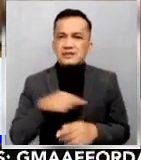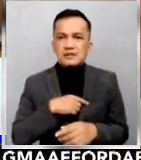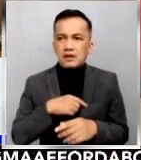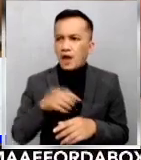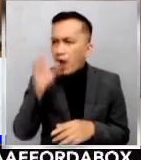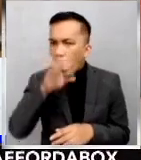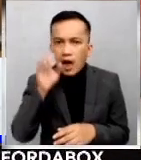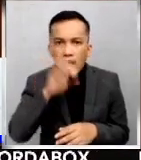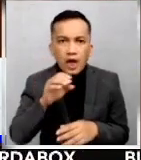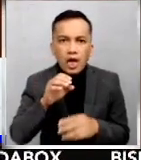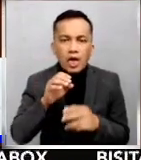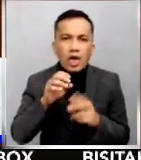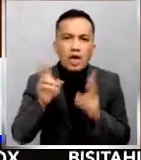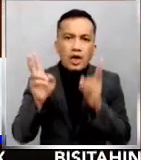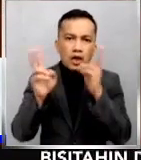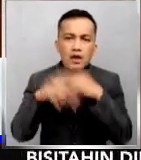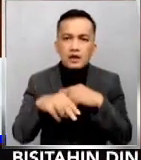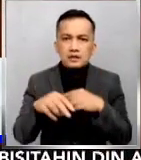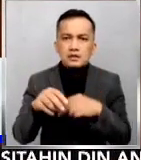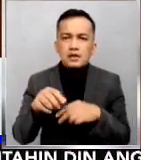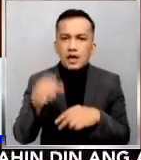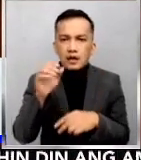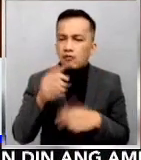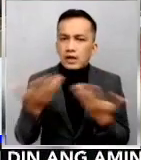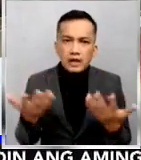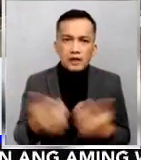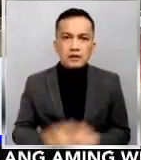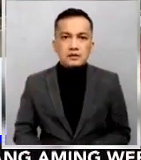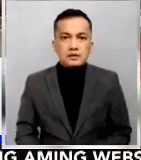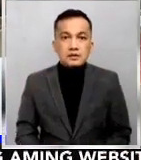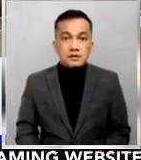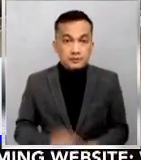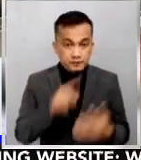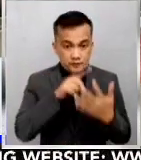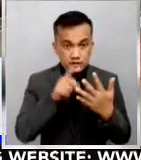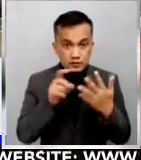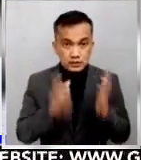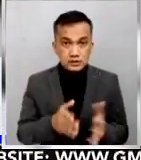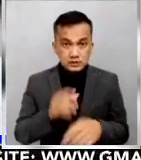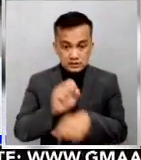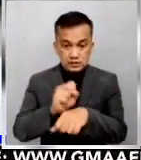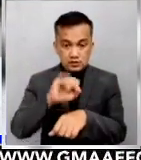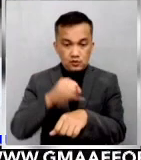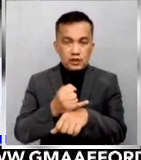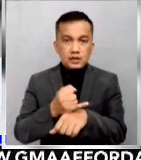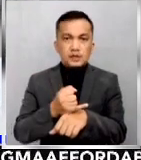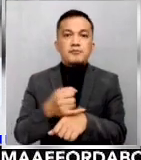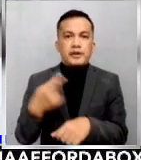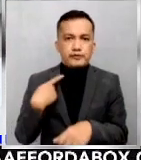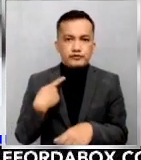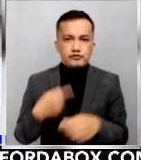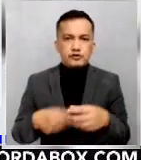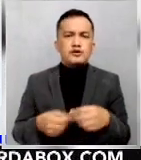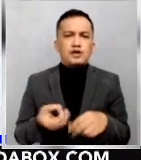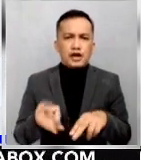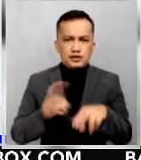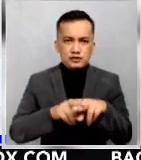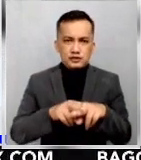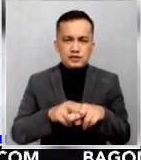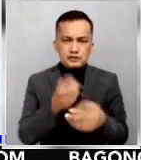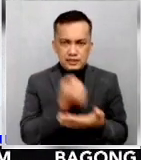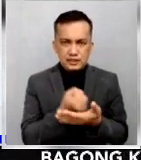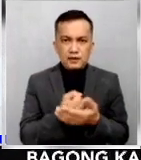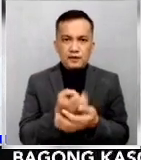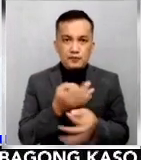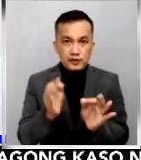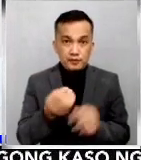hindi na po natin ma-locate. Ang mga contact tracers dito sa San Juan, di lang dagdag sweldo ang nakukuha, libre rin ang pakain at pabahay pa. Pakiramdam nila